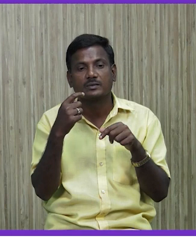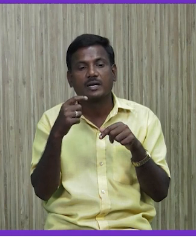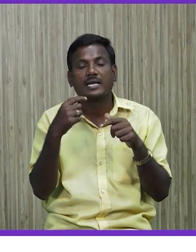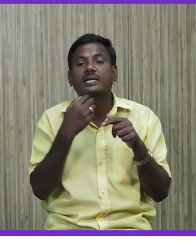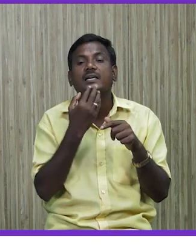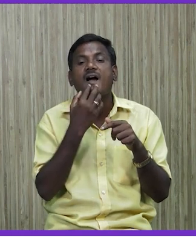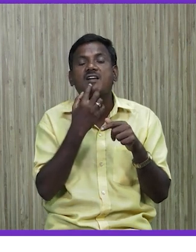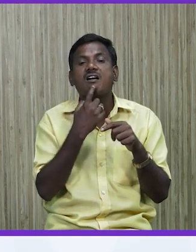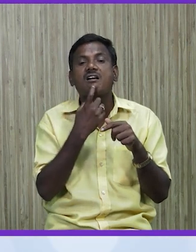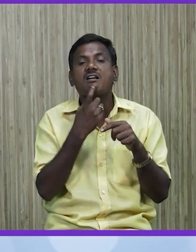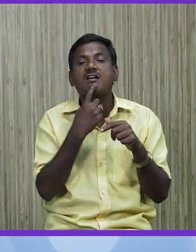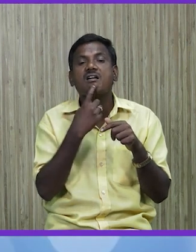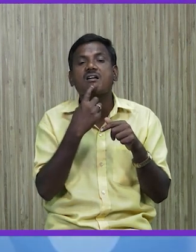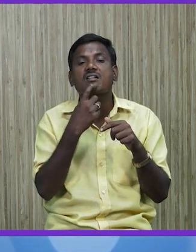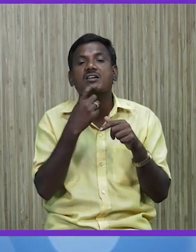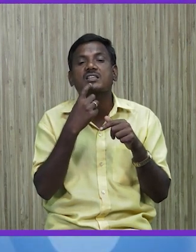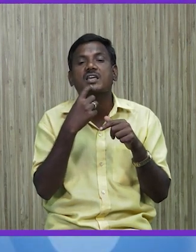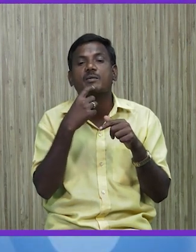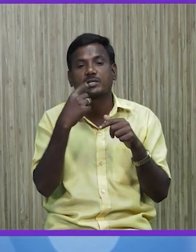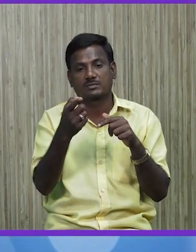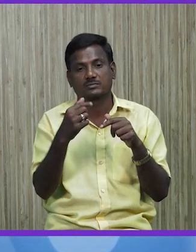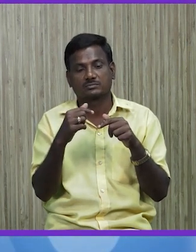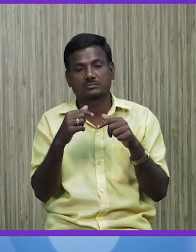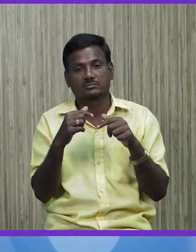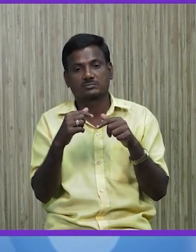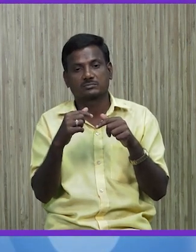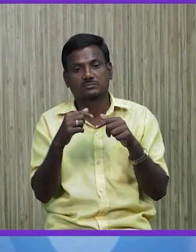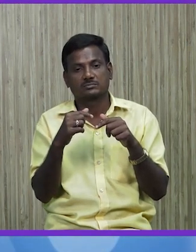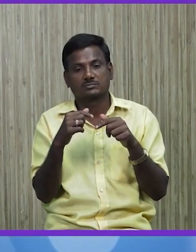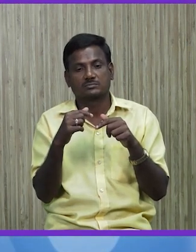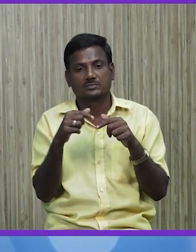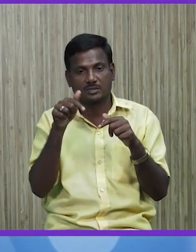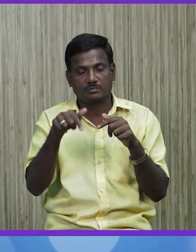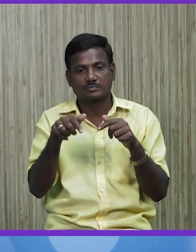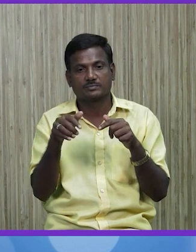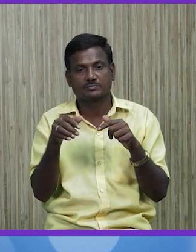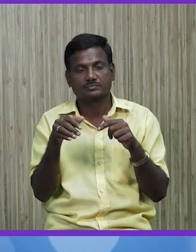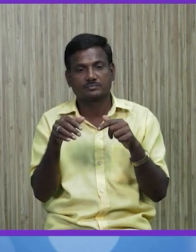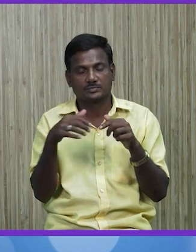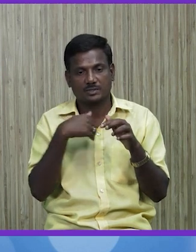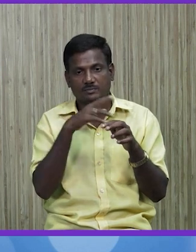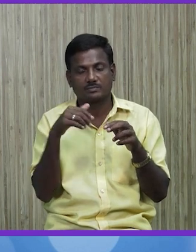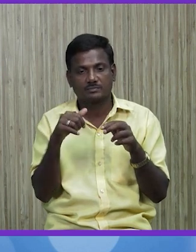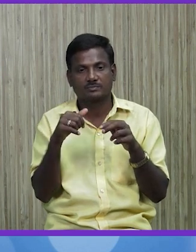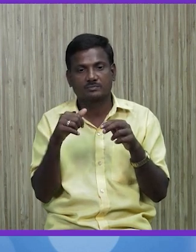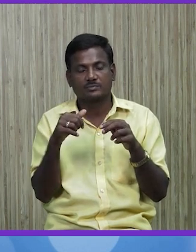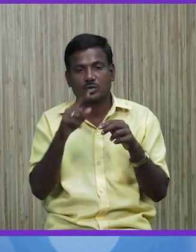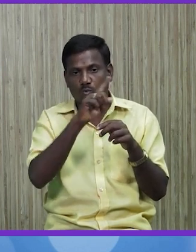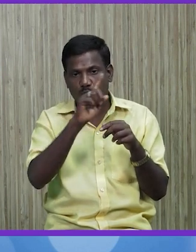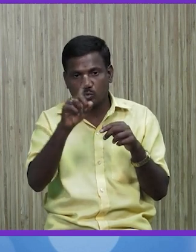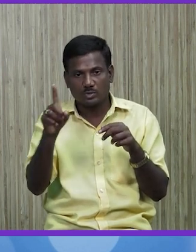கியத்தாடை எலும்பு ஆகியவை காணப்படுகின்றன இப்பொழுது நான்